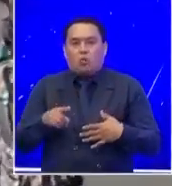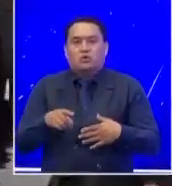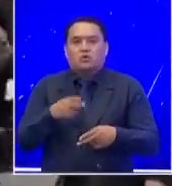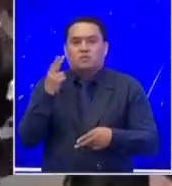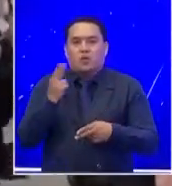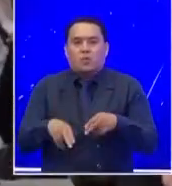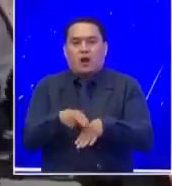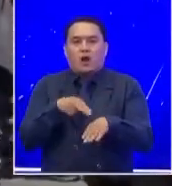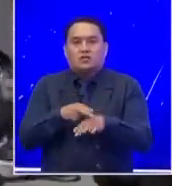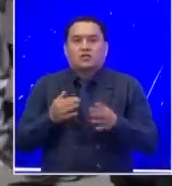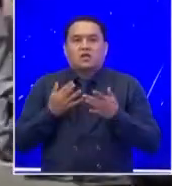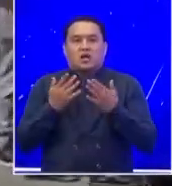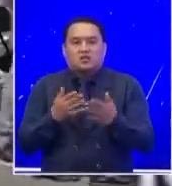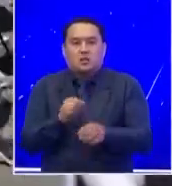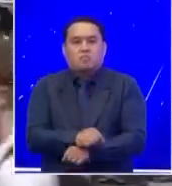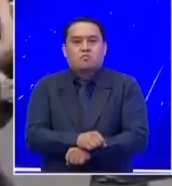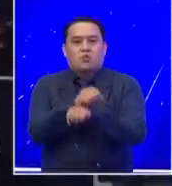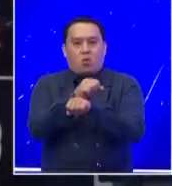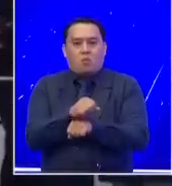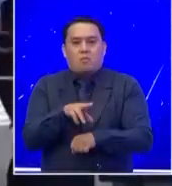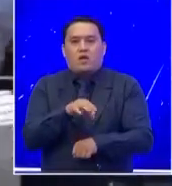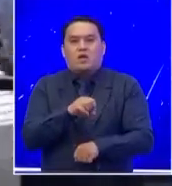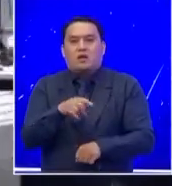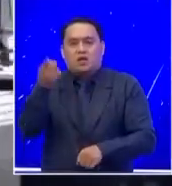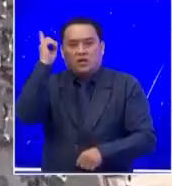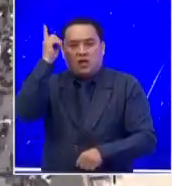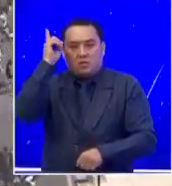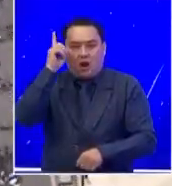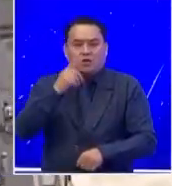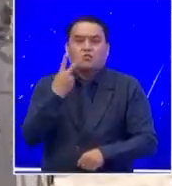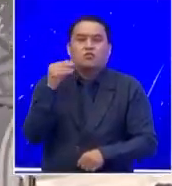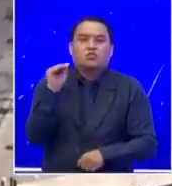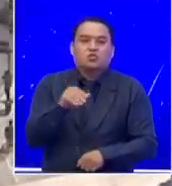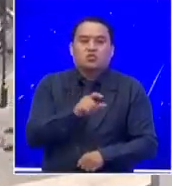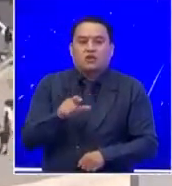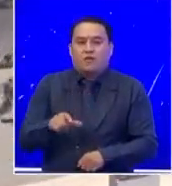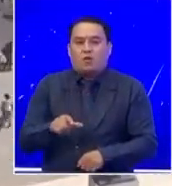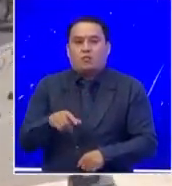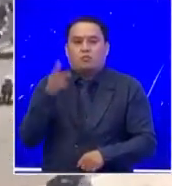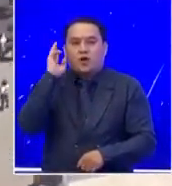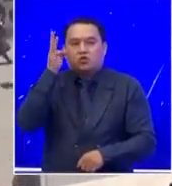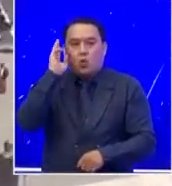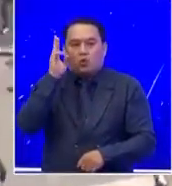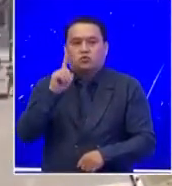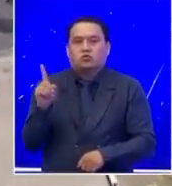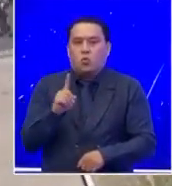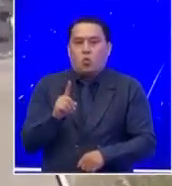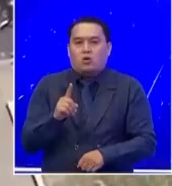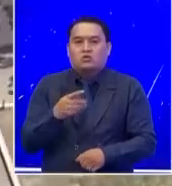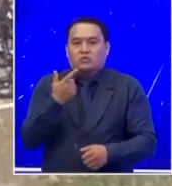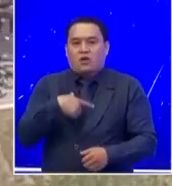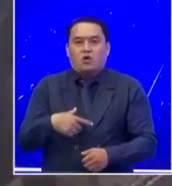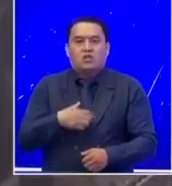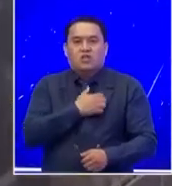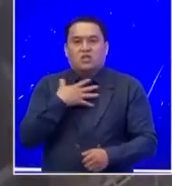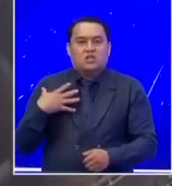произволу полицейских требовали и демонстранты на улицах Берлина. До 2000 человек пришли к посольству США, чтобы выразить свое